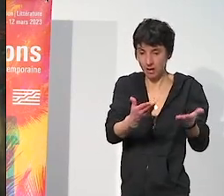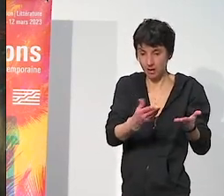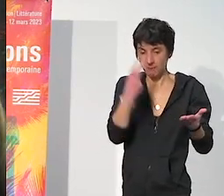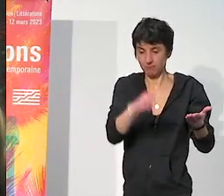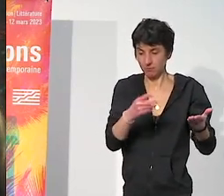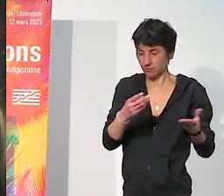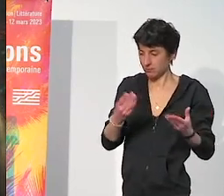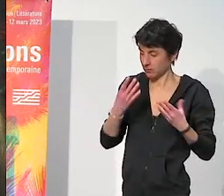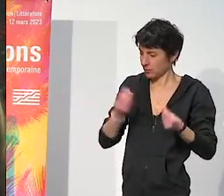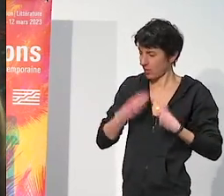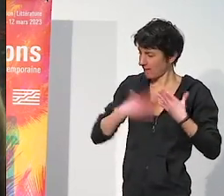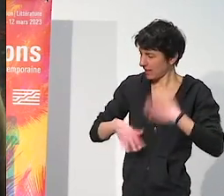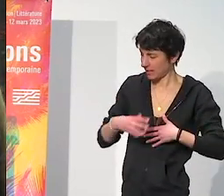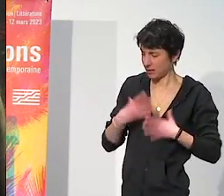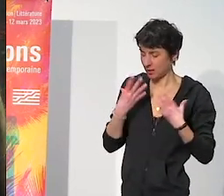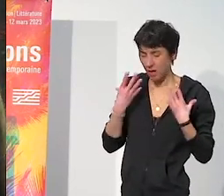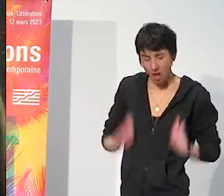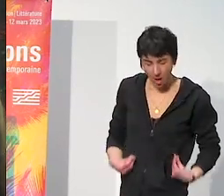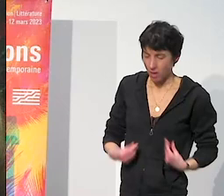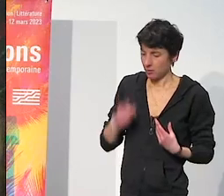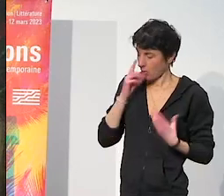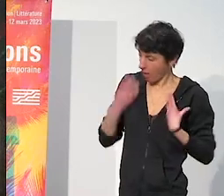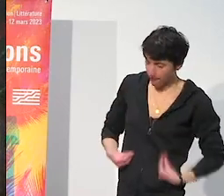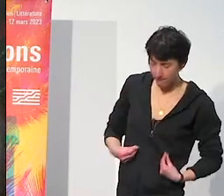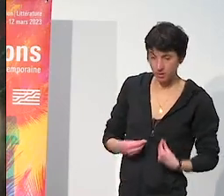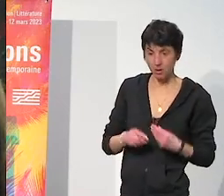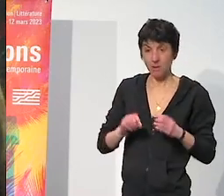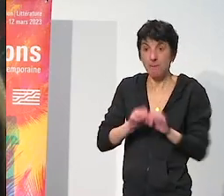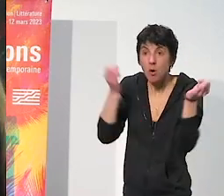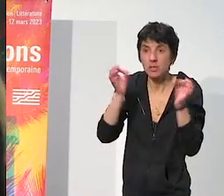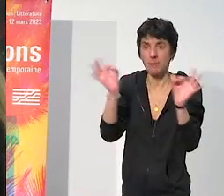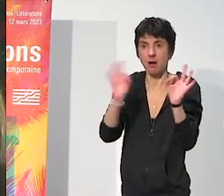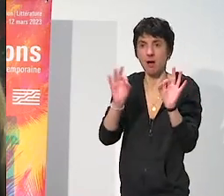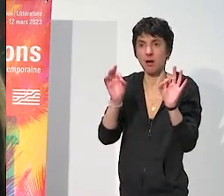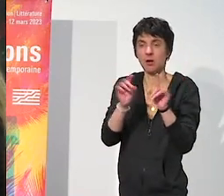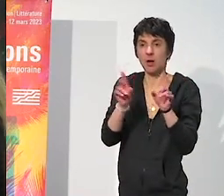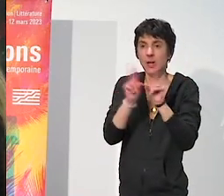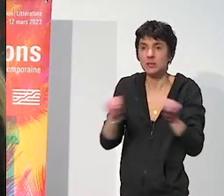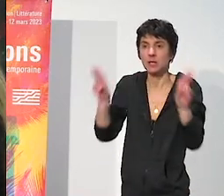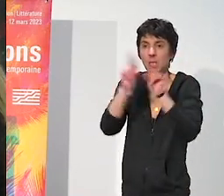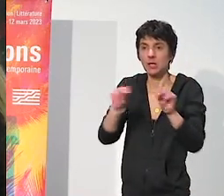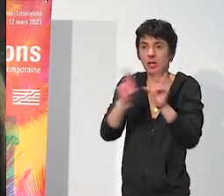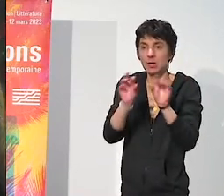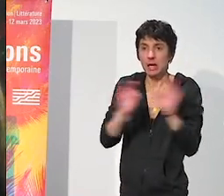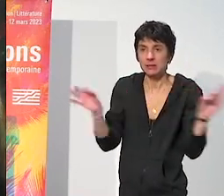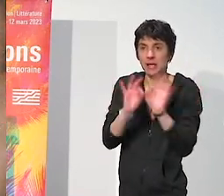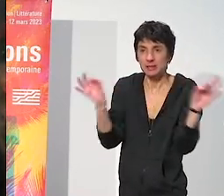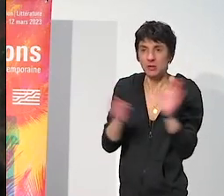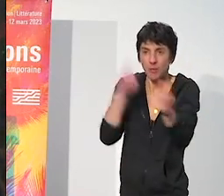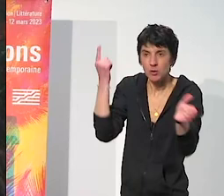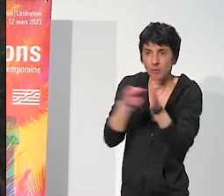sais pas si on en parle ou si on n'en parle pas, mais ce qui est épuisant, c'est qu'il n'y a pas de pause. C'est un récit qui tourne en rond, qui